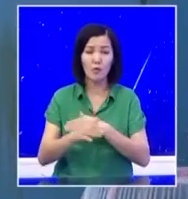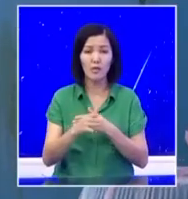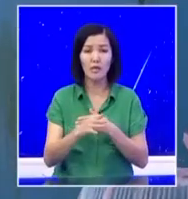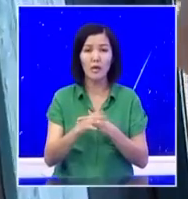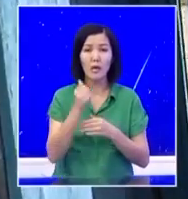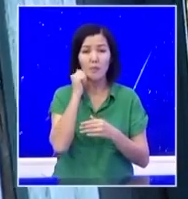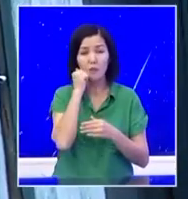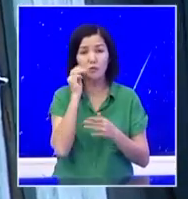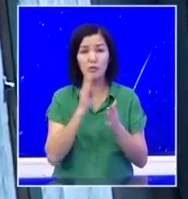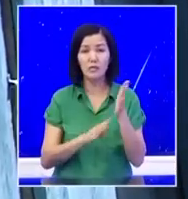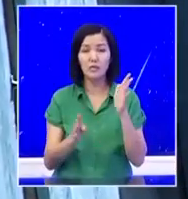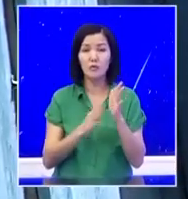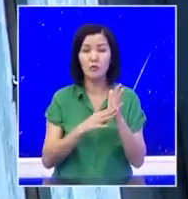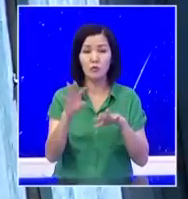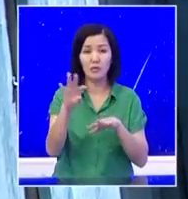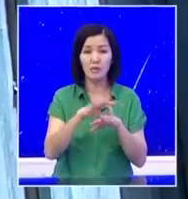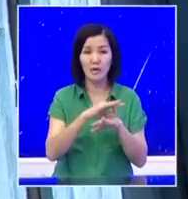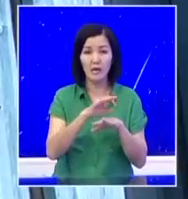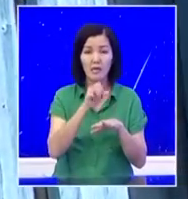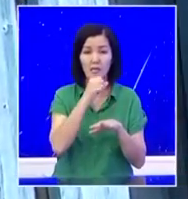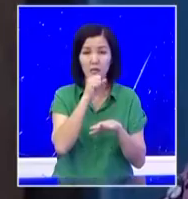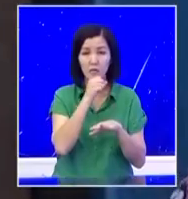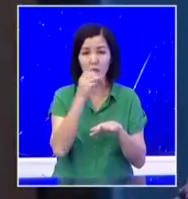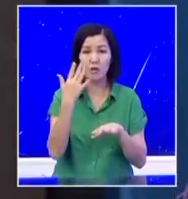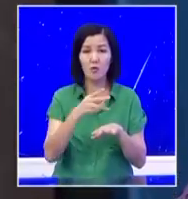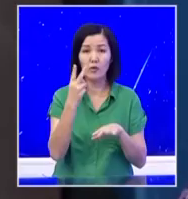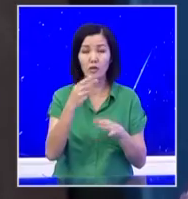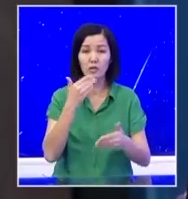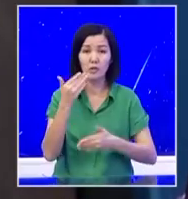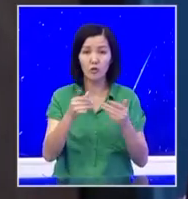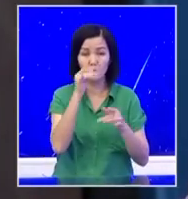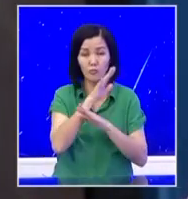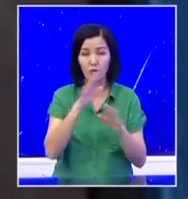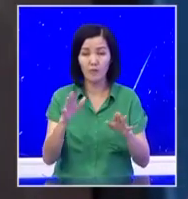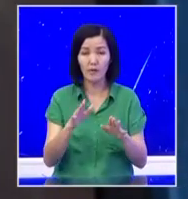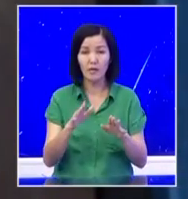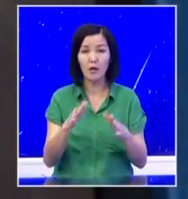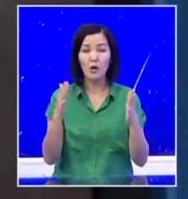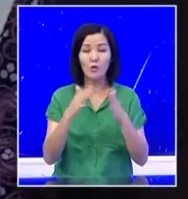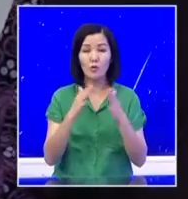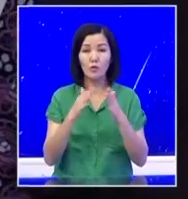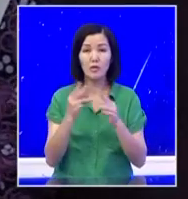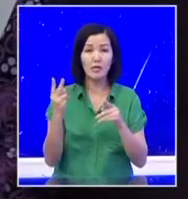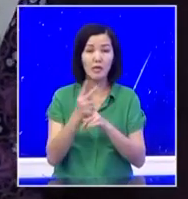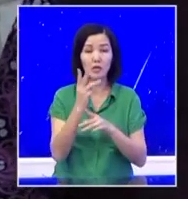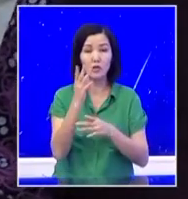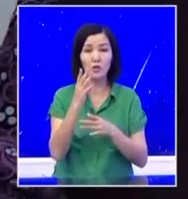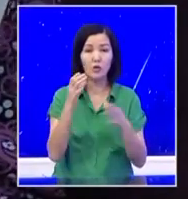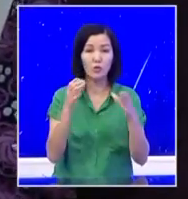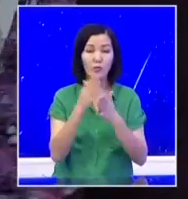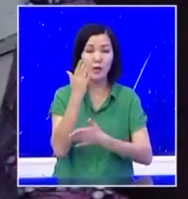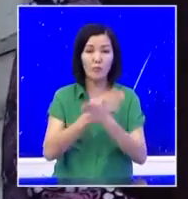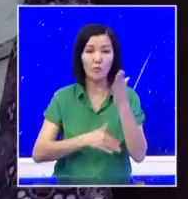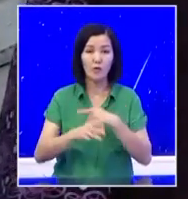апаның 89 жастағы жары мен 52 жастағы ұлы жүріп тұра алмайды. Сондықтан үйдің отанасы екінші топтағы мүгедек ұлы